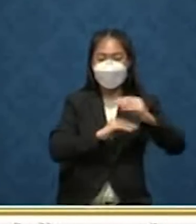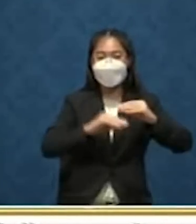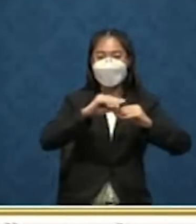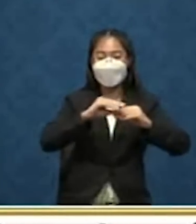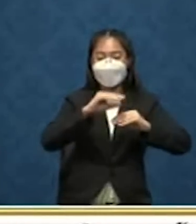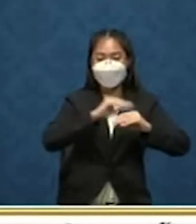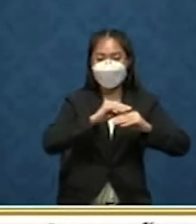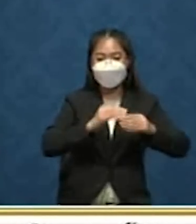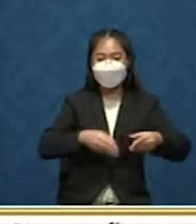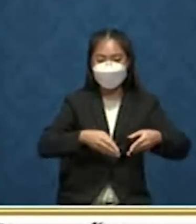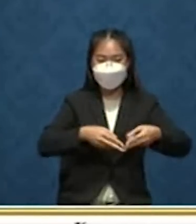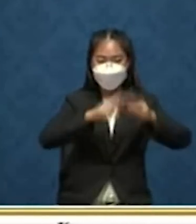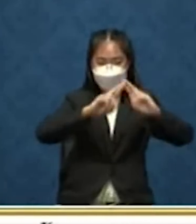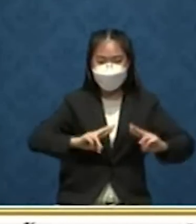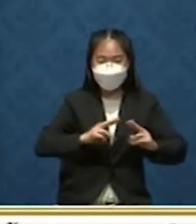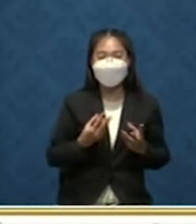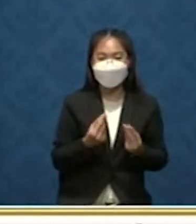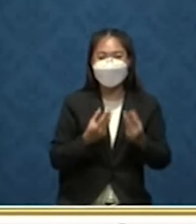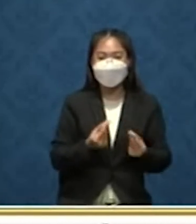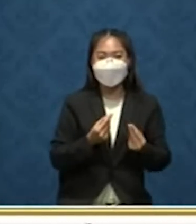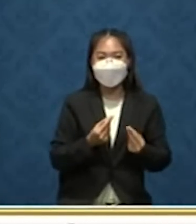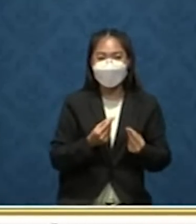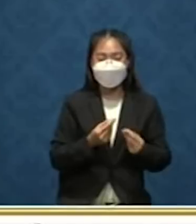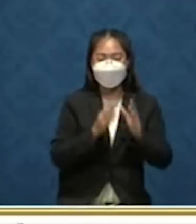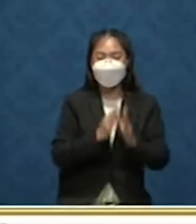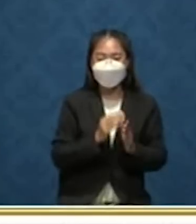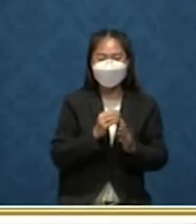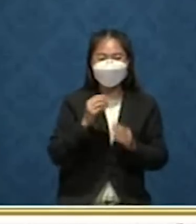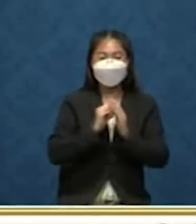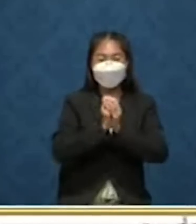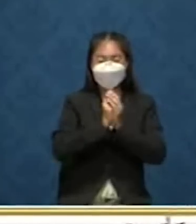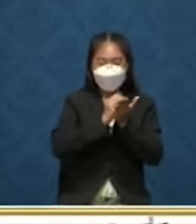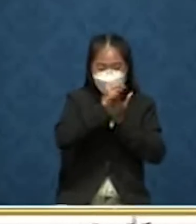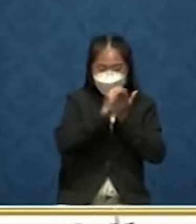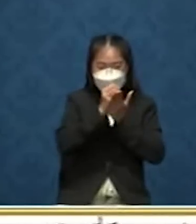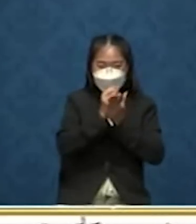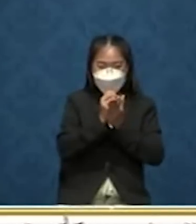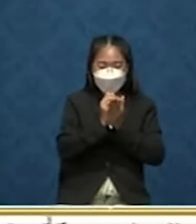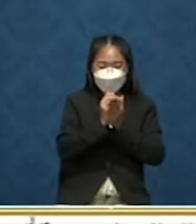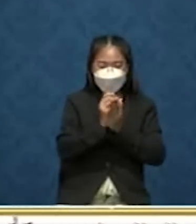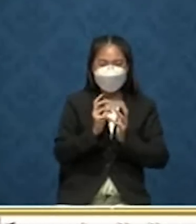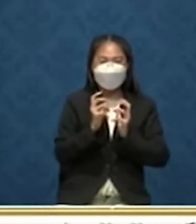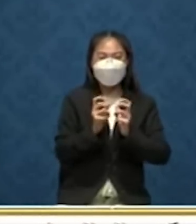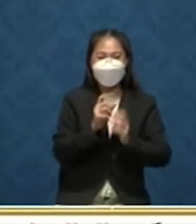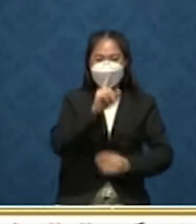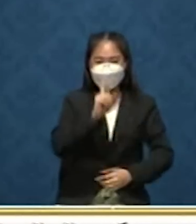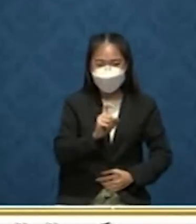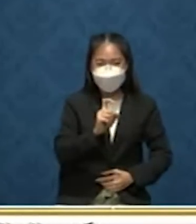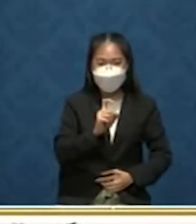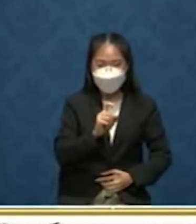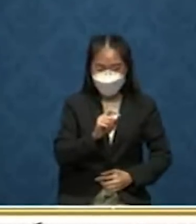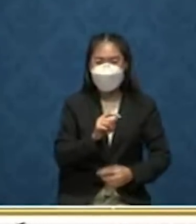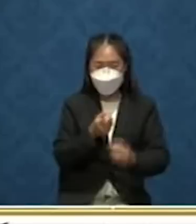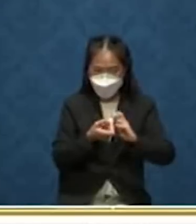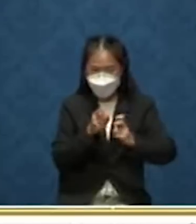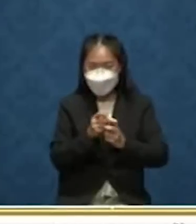ที่มีคนจีนไปเสบยาจนช็อกตายกับเขาปรากฏวาพอเกิดเรื่องขึ้น จางเกียนฟู่คนน